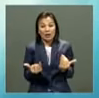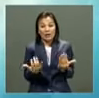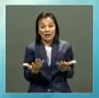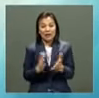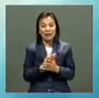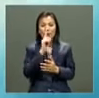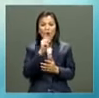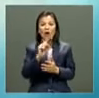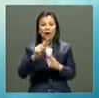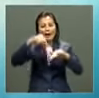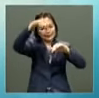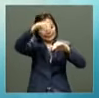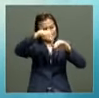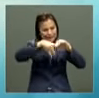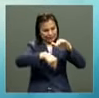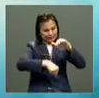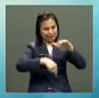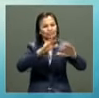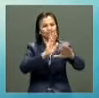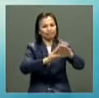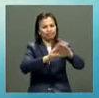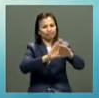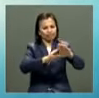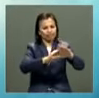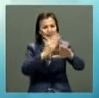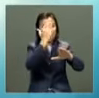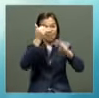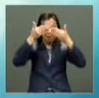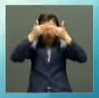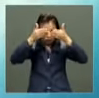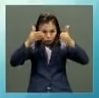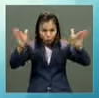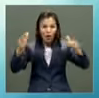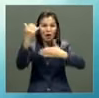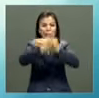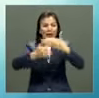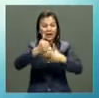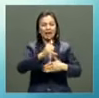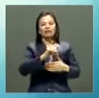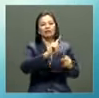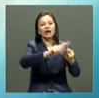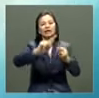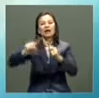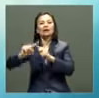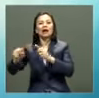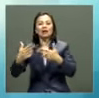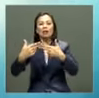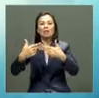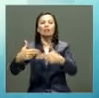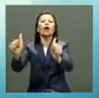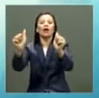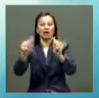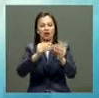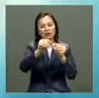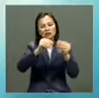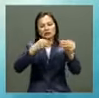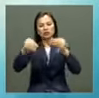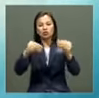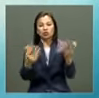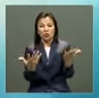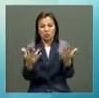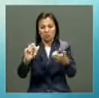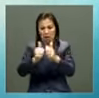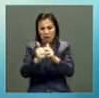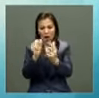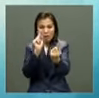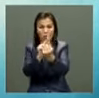จะลงรายละเอียดในเรื่องนี้ในประสบการณ์ของประเทศที่เขาผ่อนคลายไปแล้วเกิดอะไรขึ้นบ้างของประเทศทางเอเ